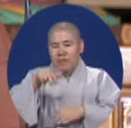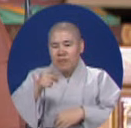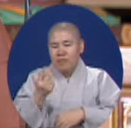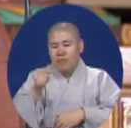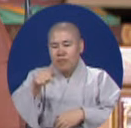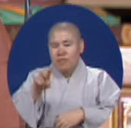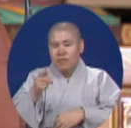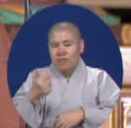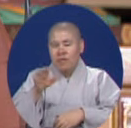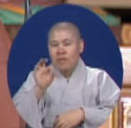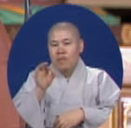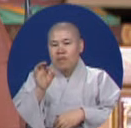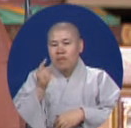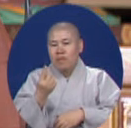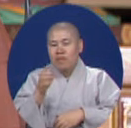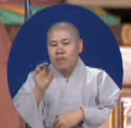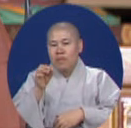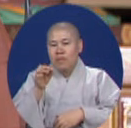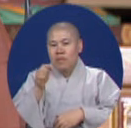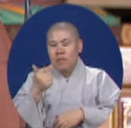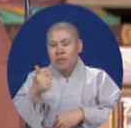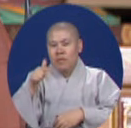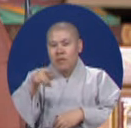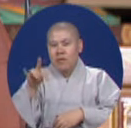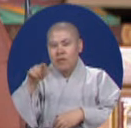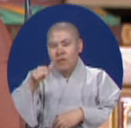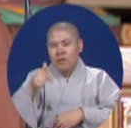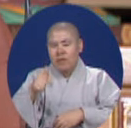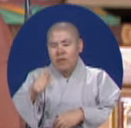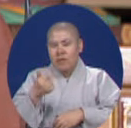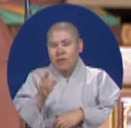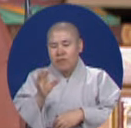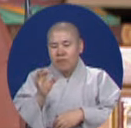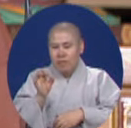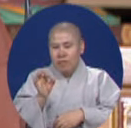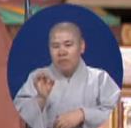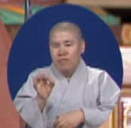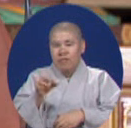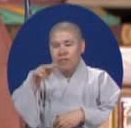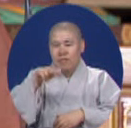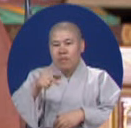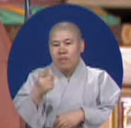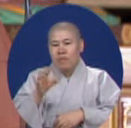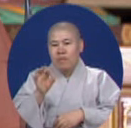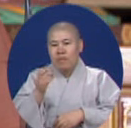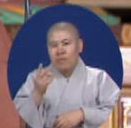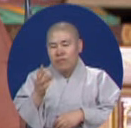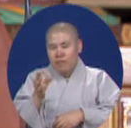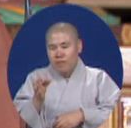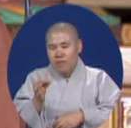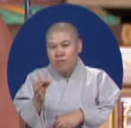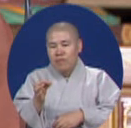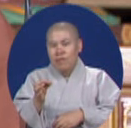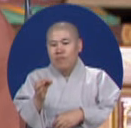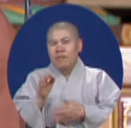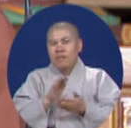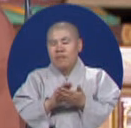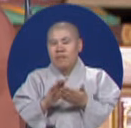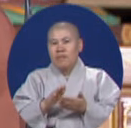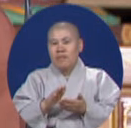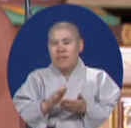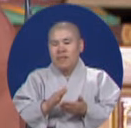조견오온계공이라는 그 빛일 조자하고 쓰룡자하고 조용이라고 그래요. 참 용어